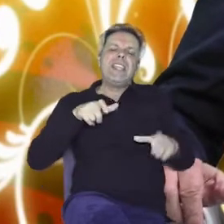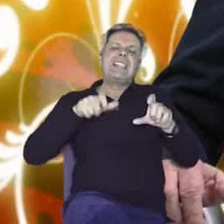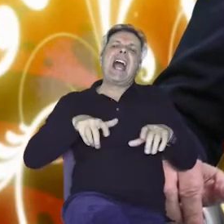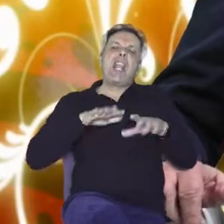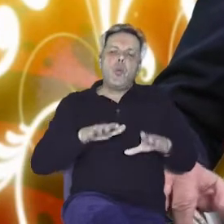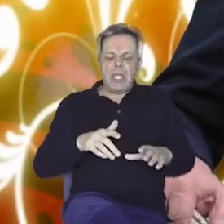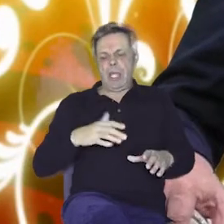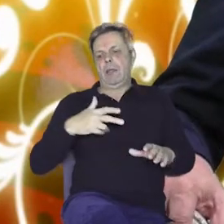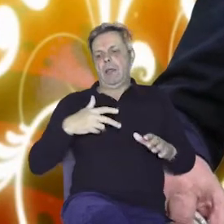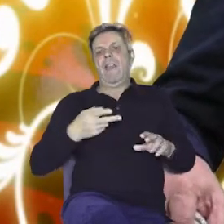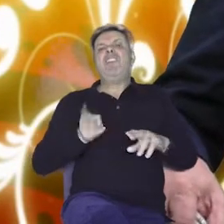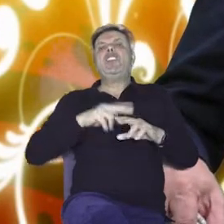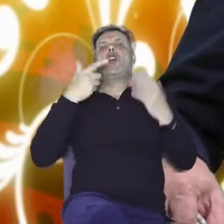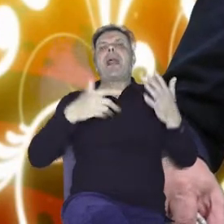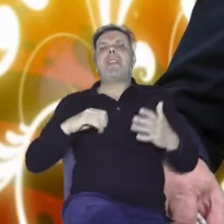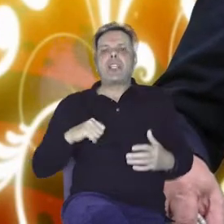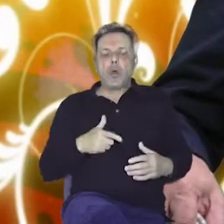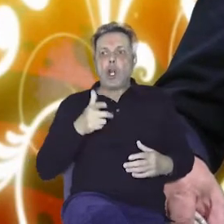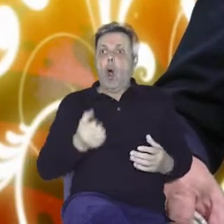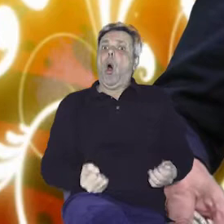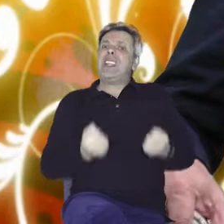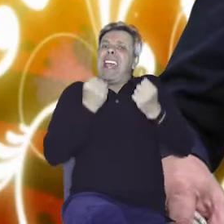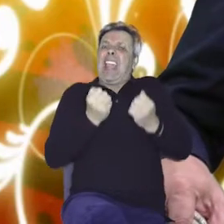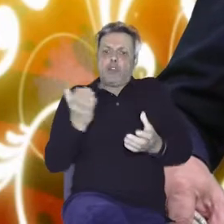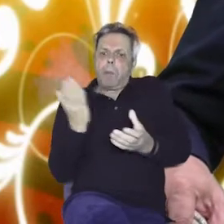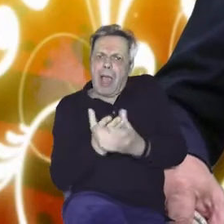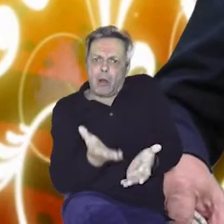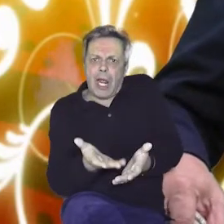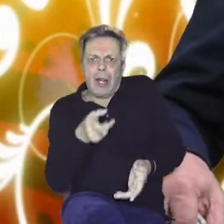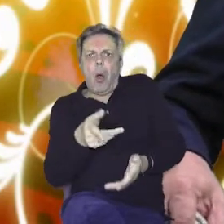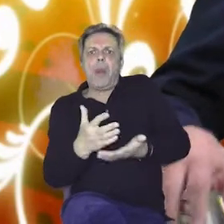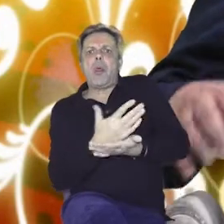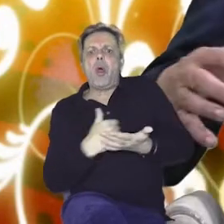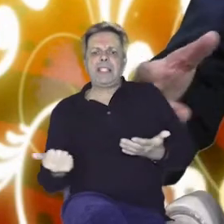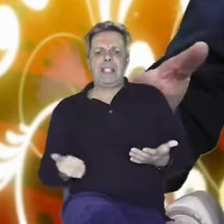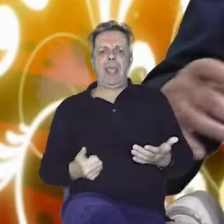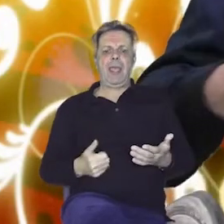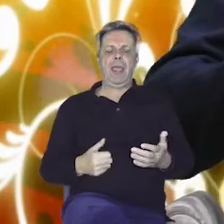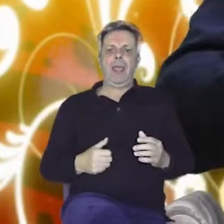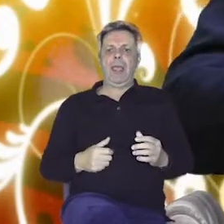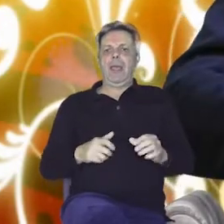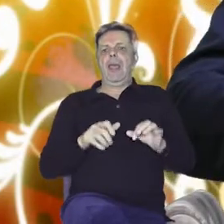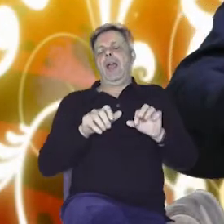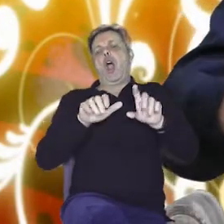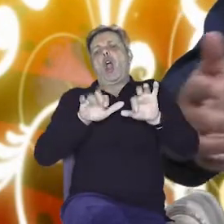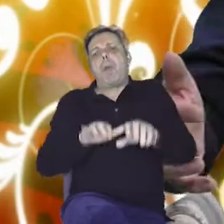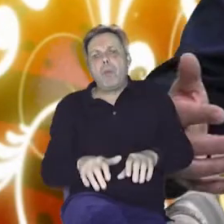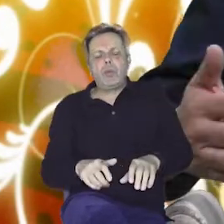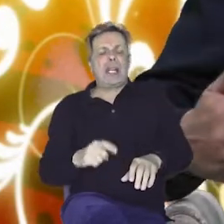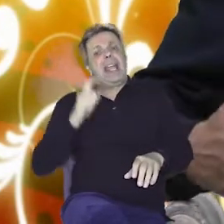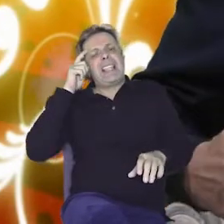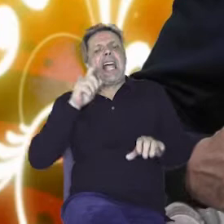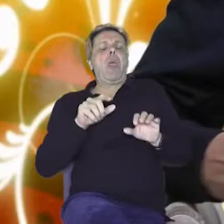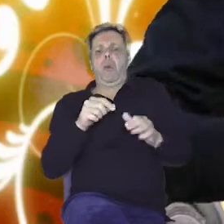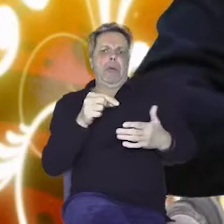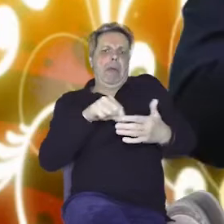rekao, oni se malo teže prilagođavaju, oni koriste PC-e, da znaju pisati, da znaju